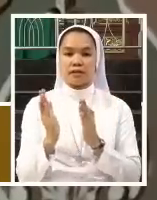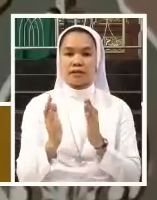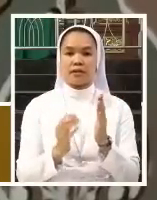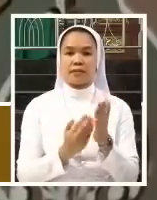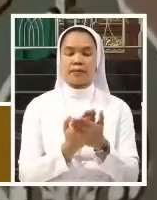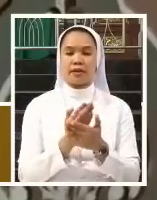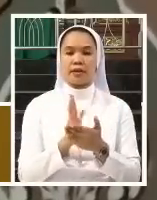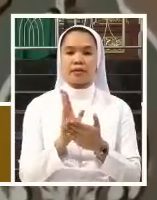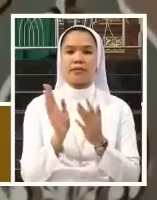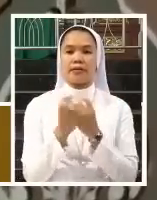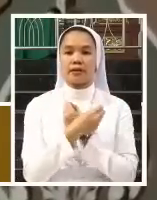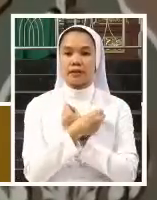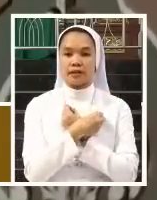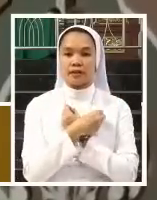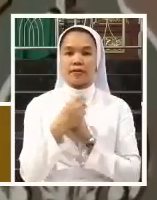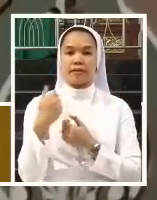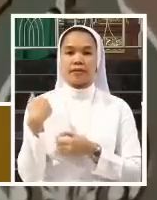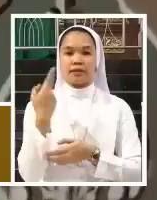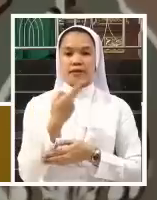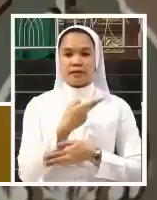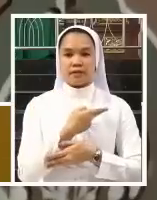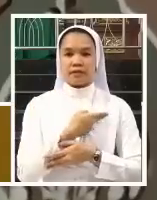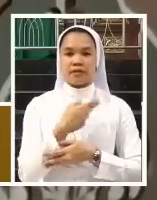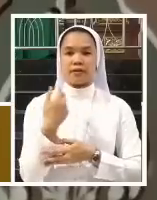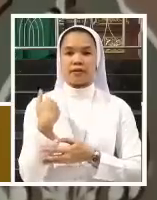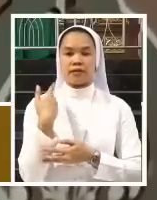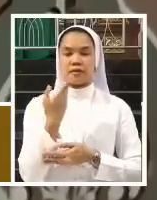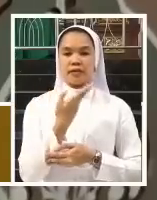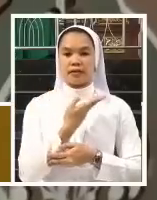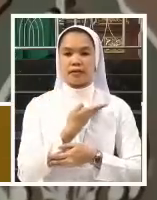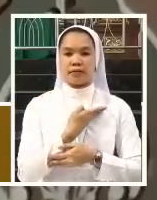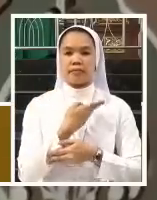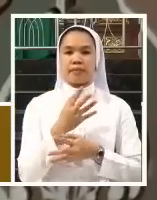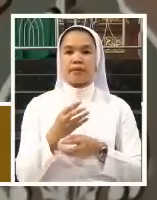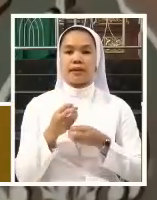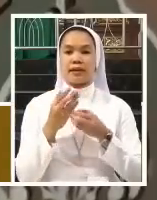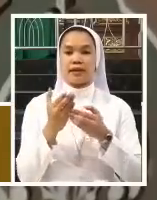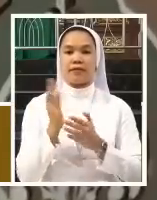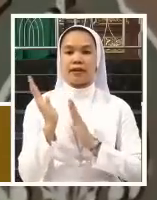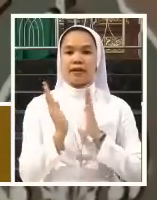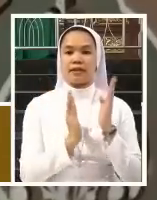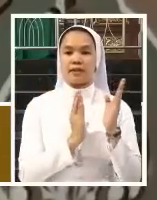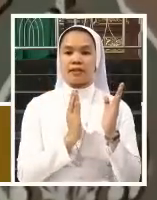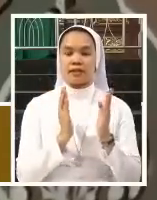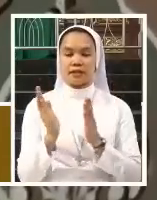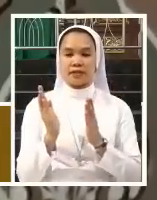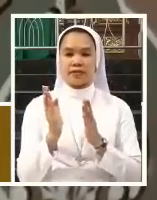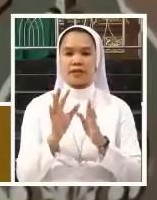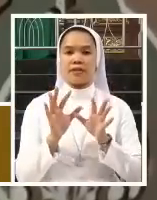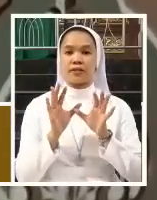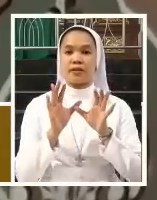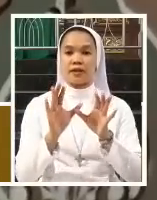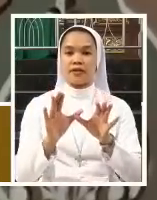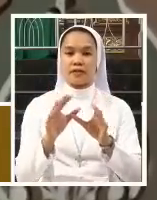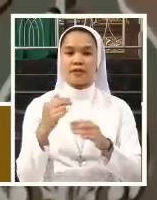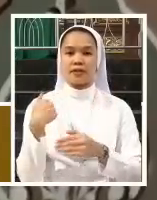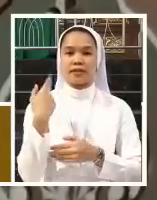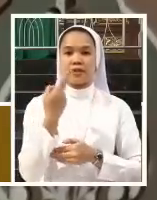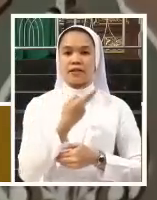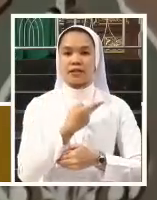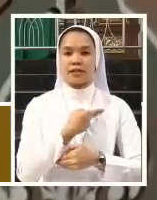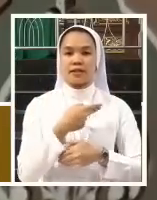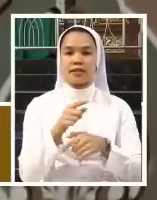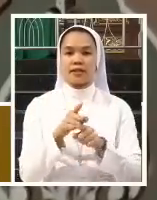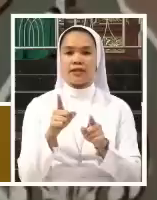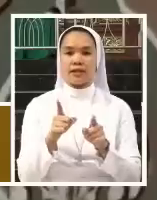sa pagkamot na ito sa saro-saro. Loving service constitute us as